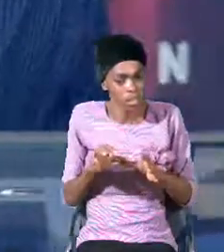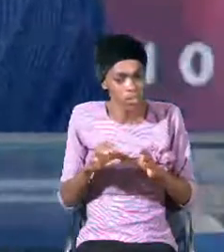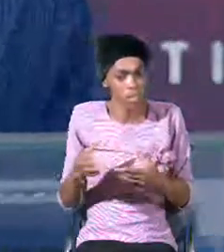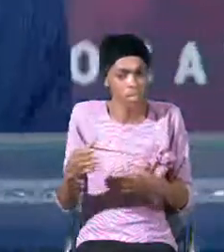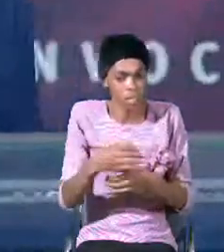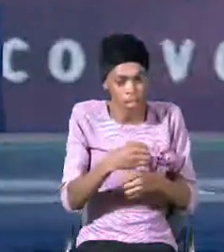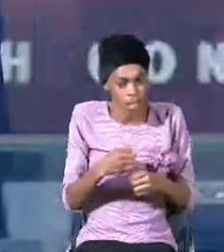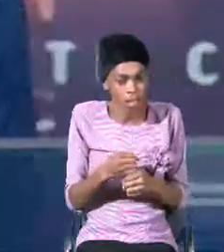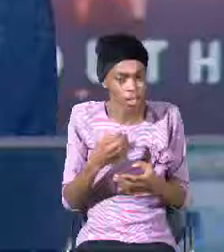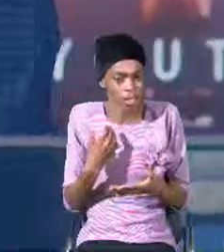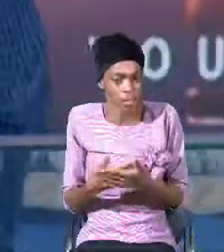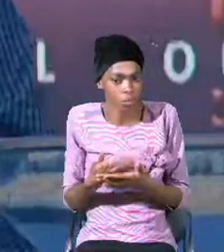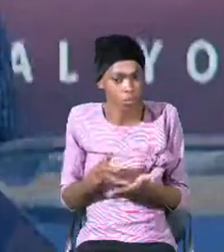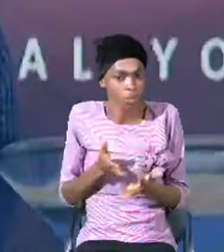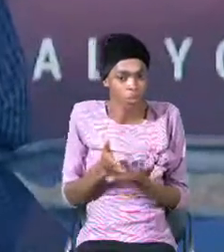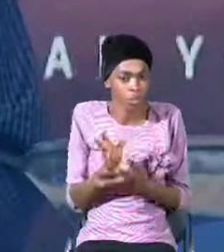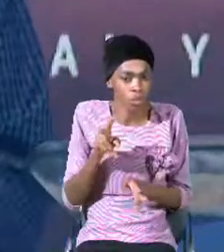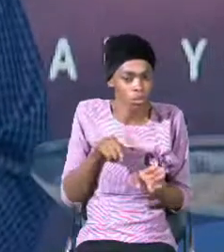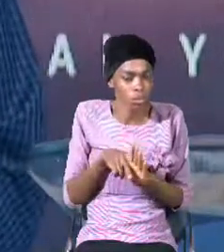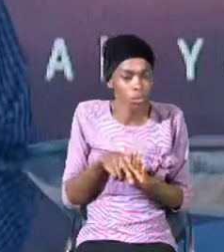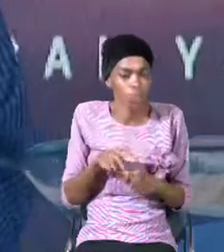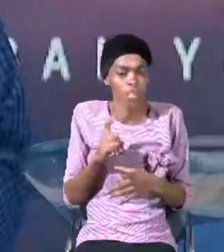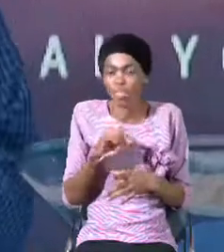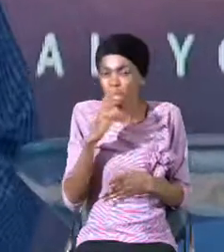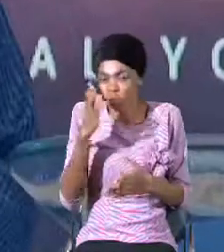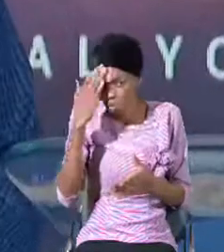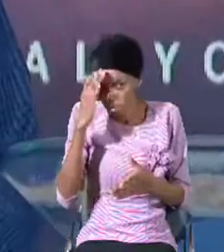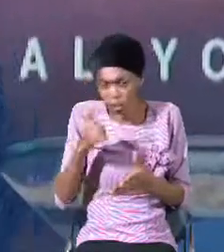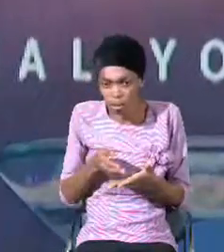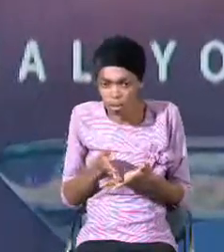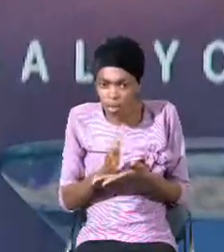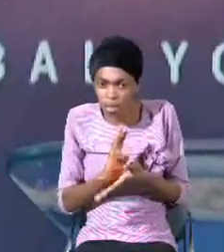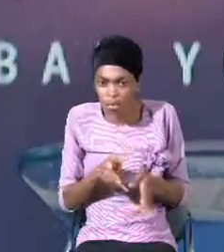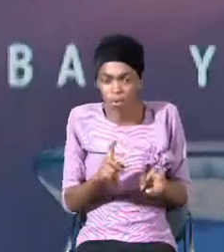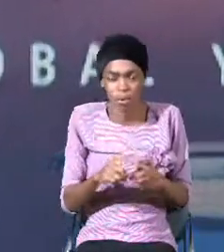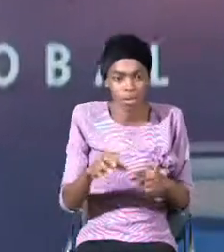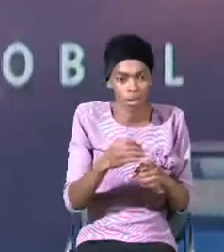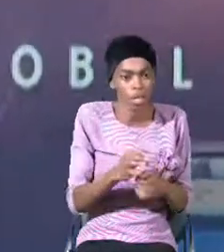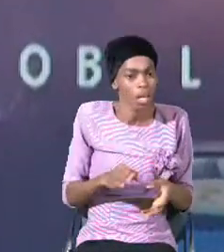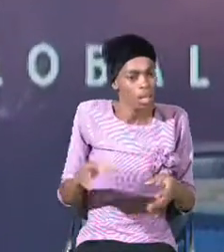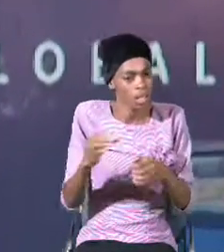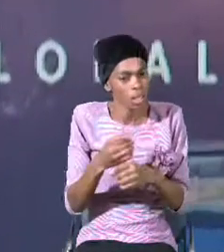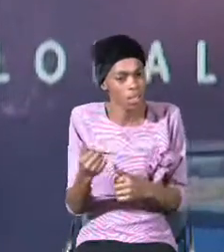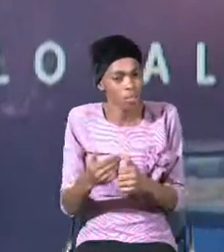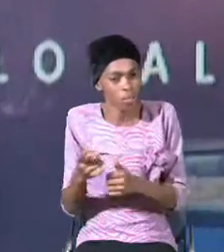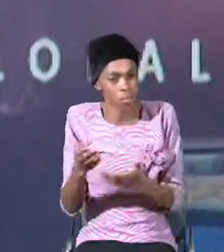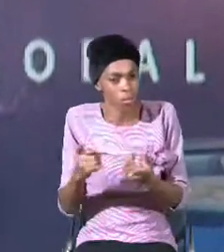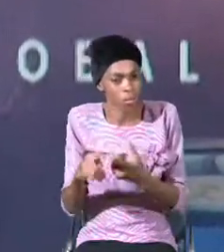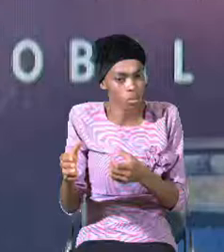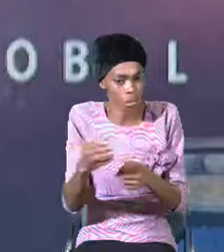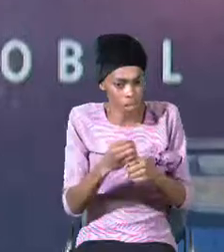ne connaît pas la bonne manière d'obtenir tout ce qu'il veut. Il obtient tout par la tricherie. Il obtient